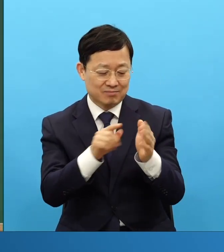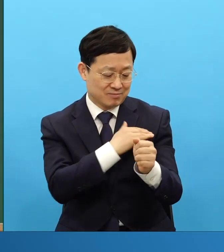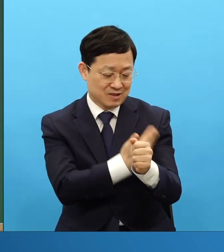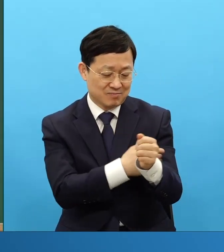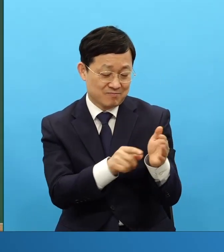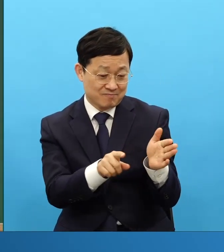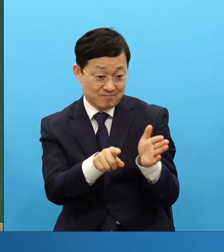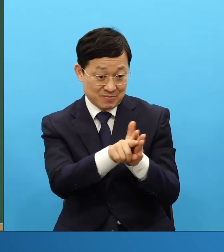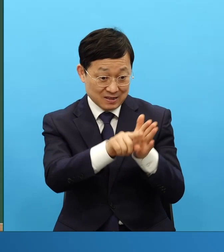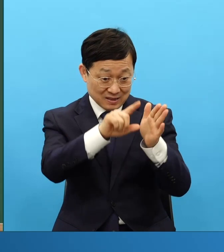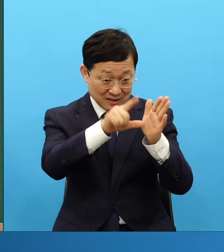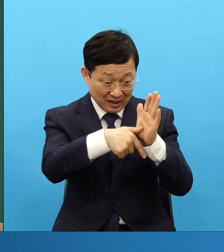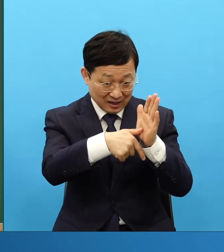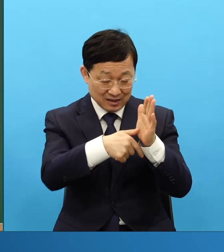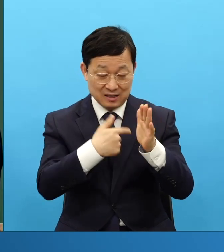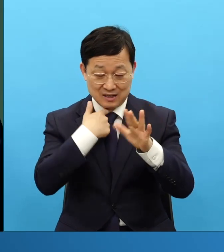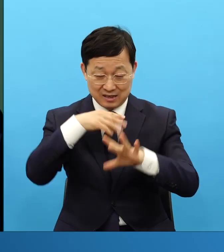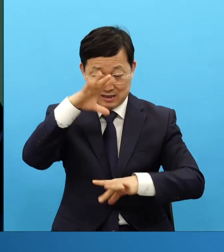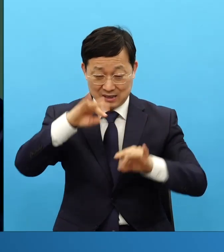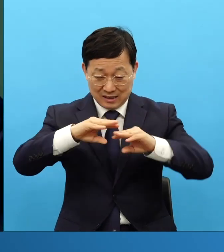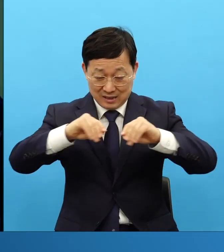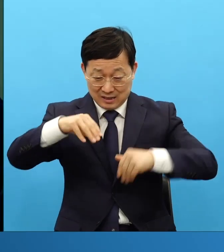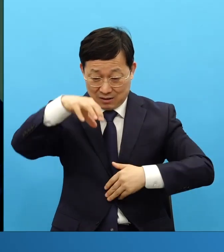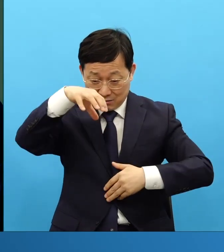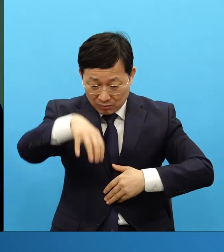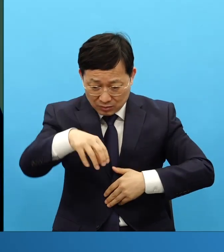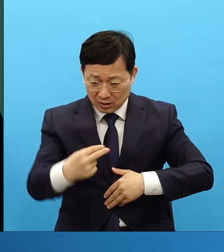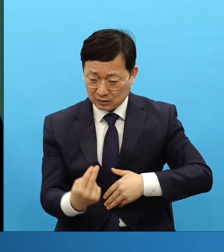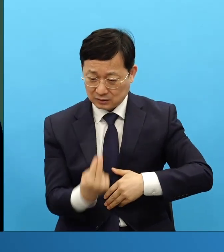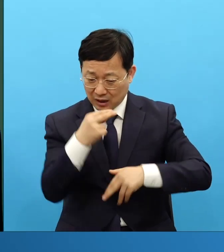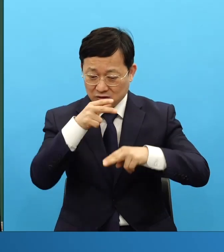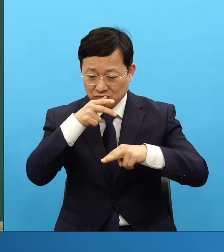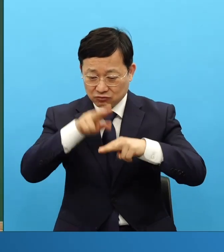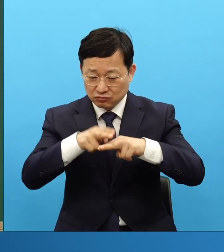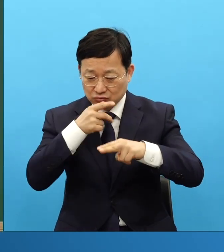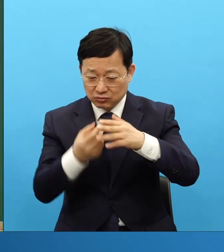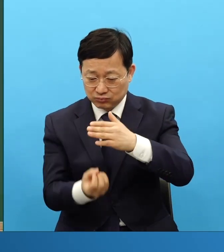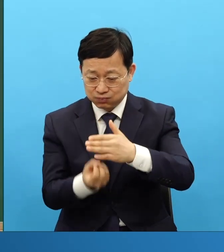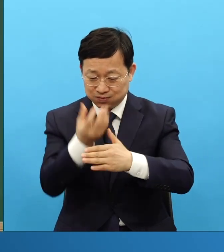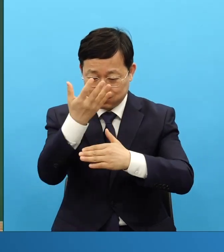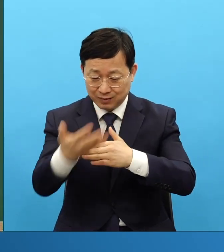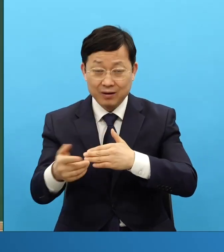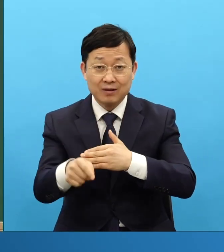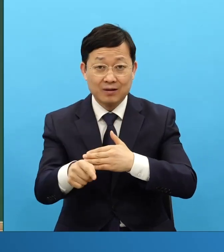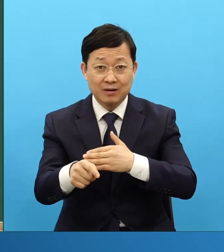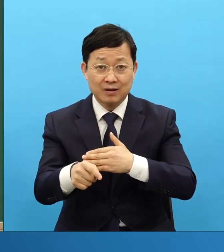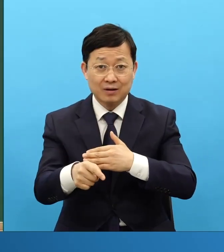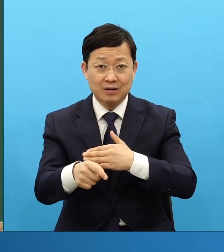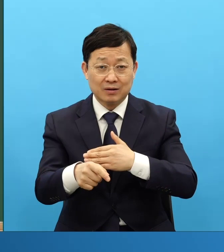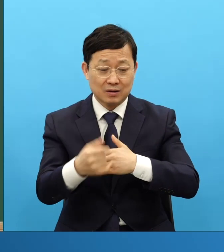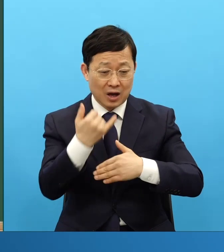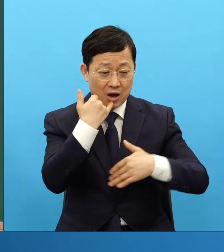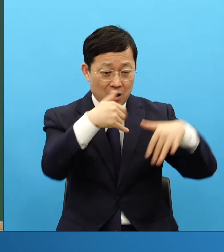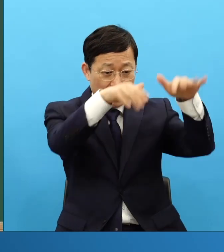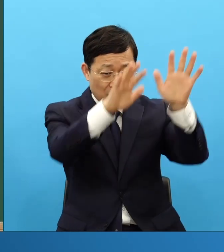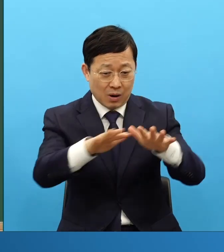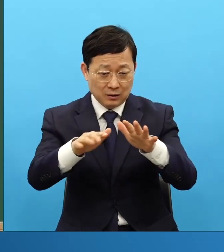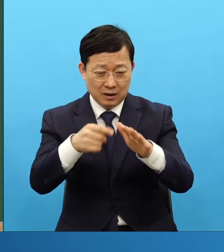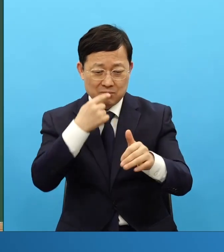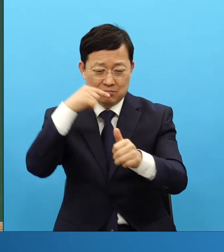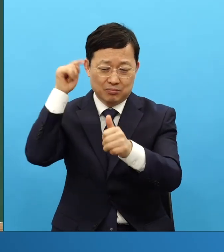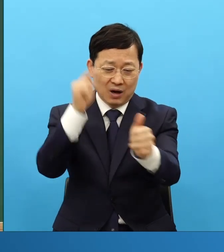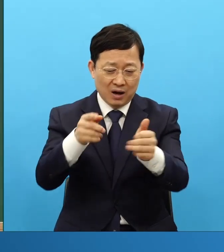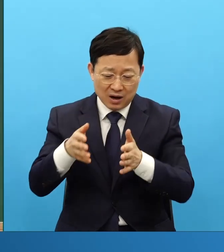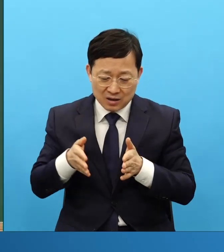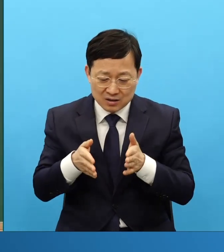사막에서도 생수가 난다. And when you believe in the power of this word, then we see that there'll be streams of living water even in the wilderness. 강이나 바다에서도 길이 난다. And there'll